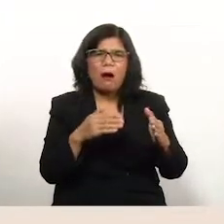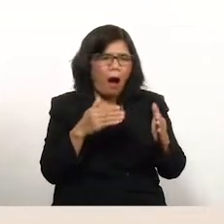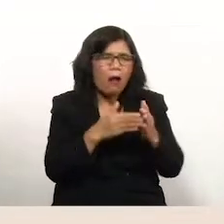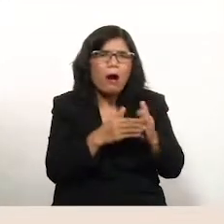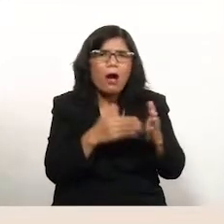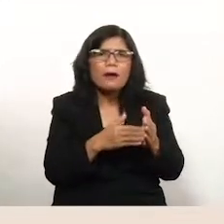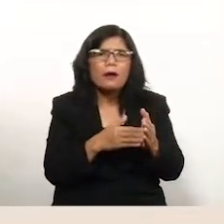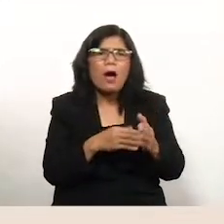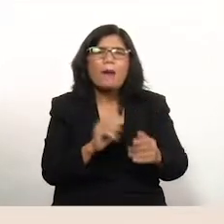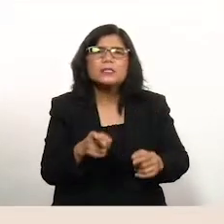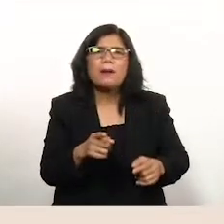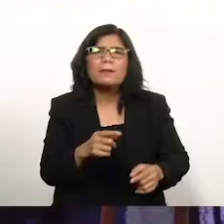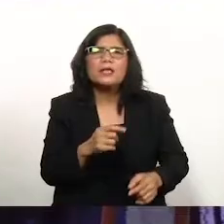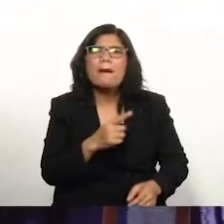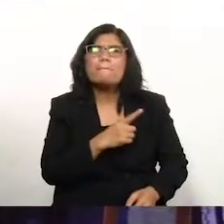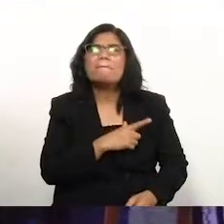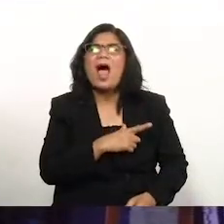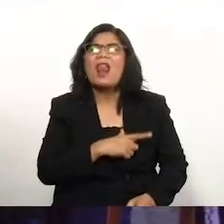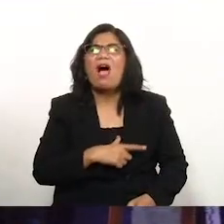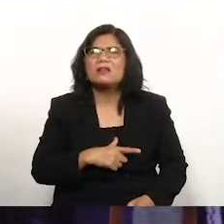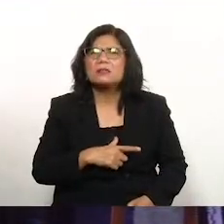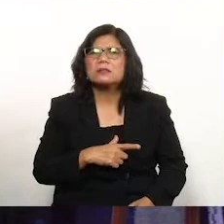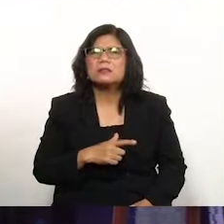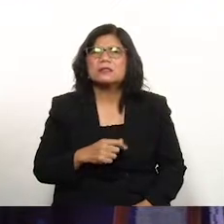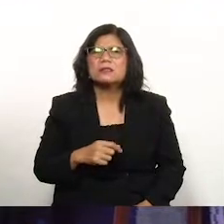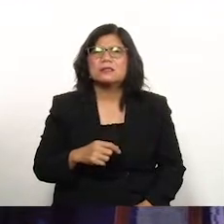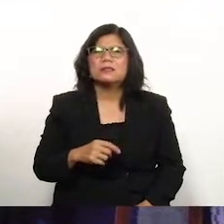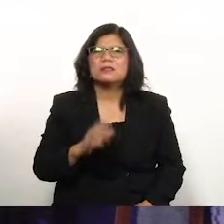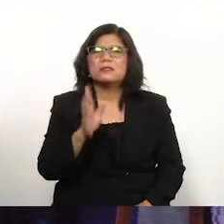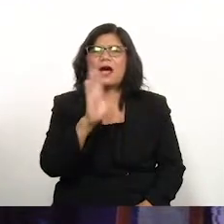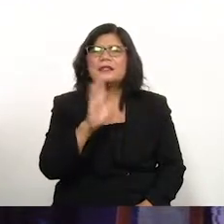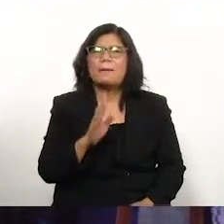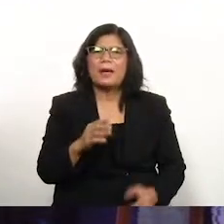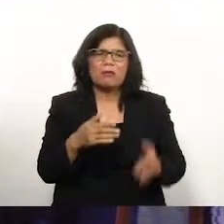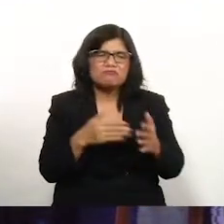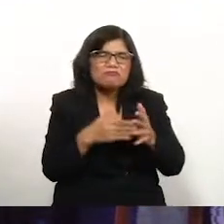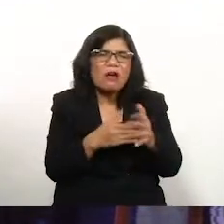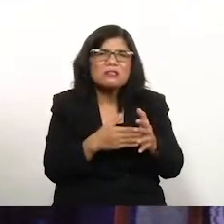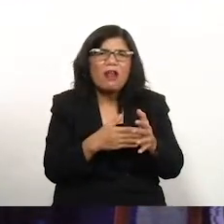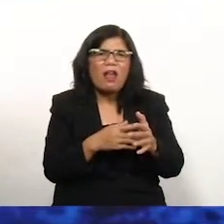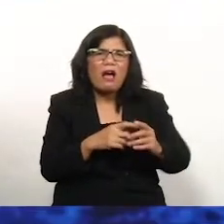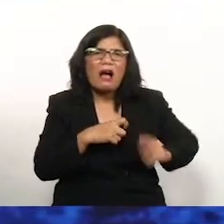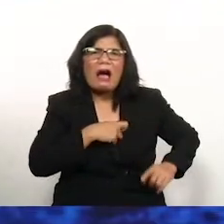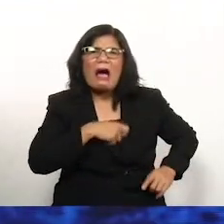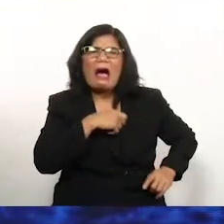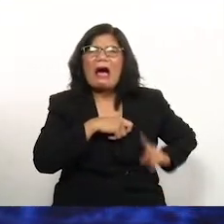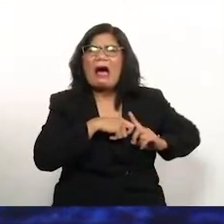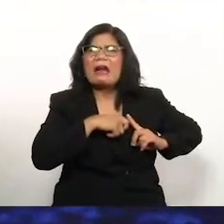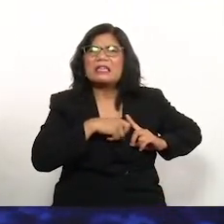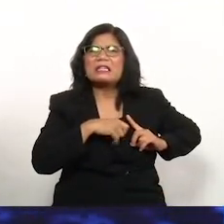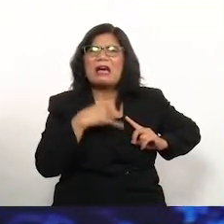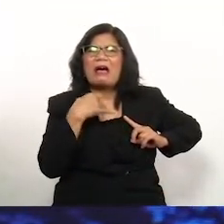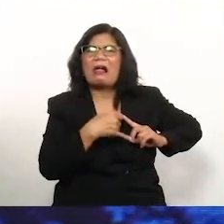hanya karena kita malas-malas Hai jangan sampai berkat kita terganjal hanya Karang karakter Kita jelek